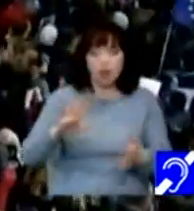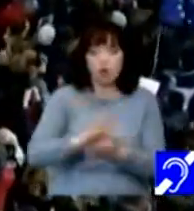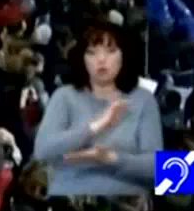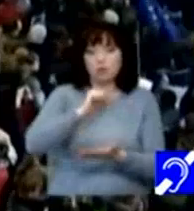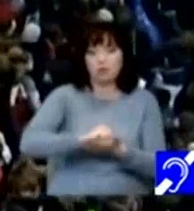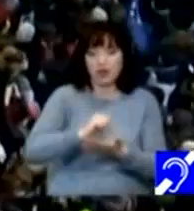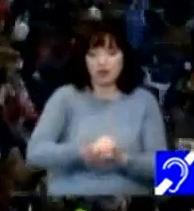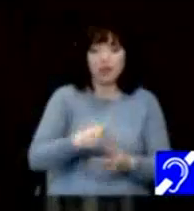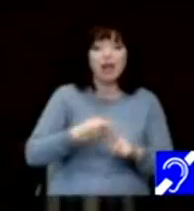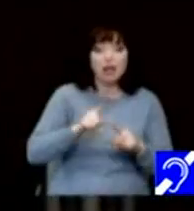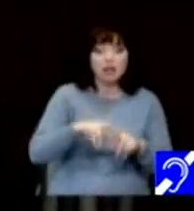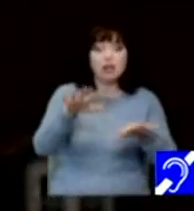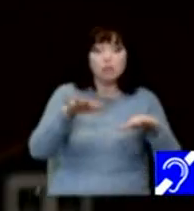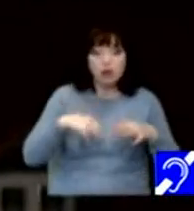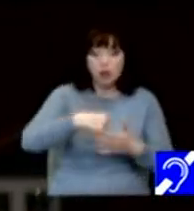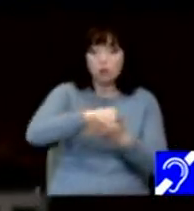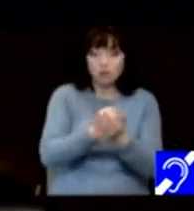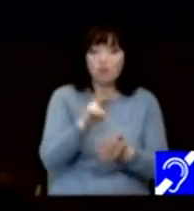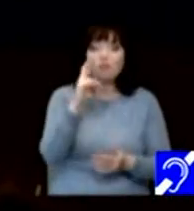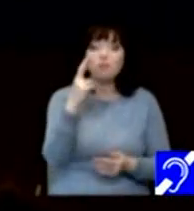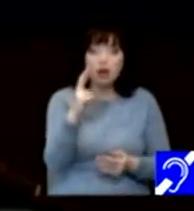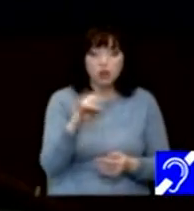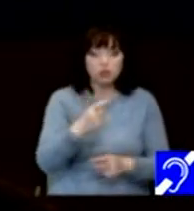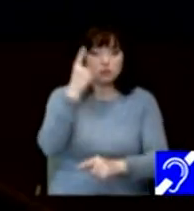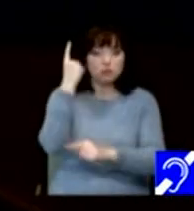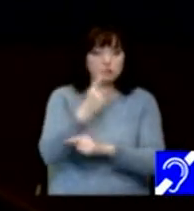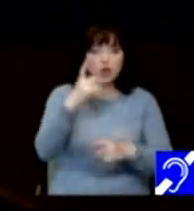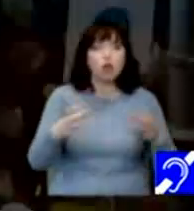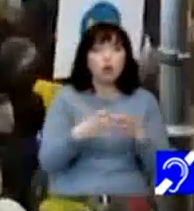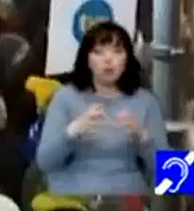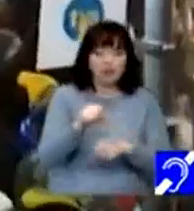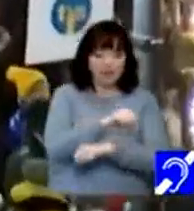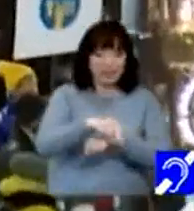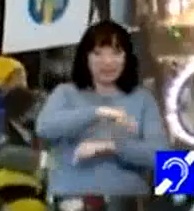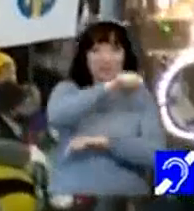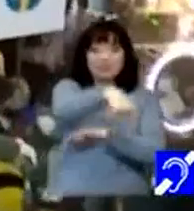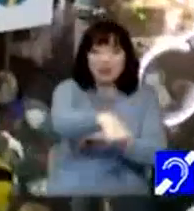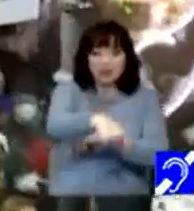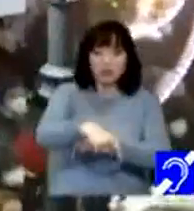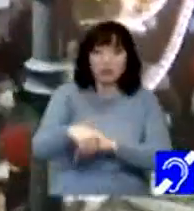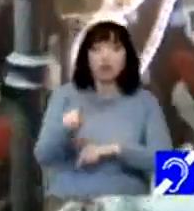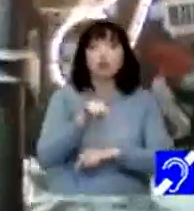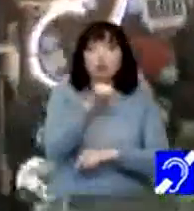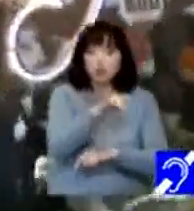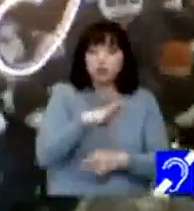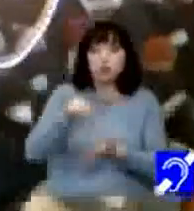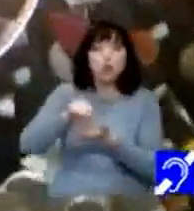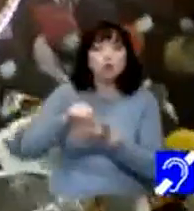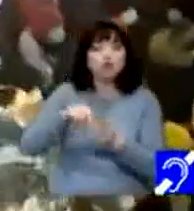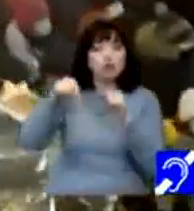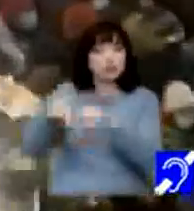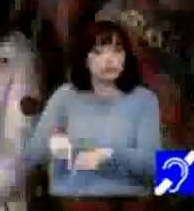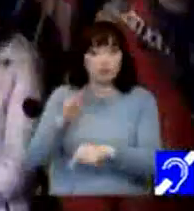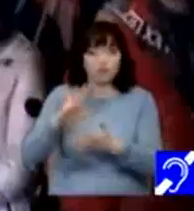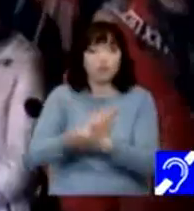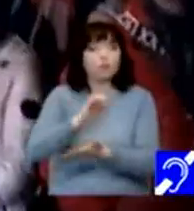adoptată vineri într-un vot surpriză al Parlamentului și interzice companiilor din afara spațiului economic european să dețină participație majoritară în